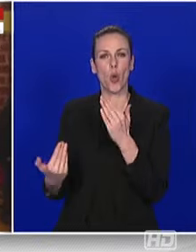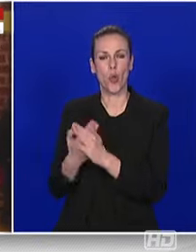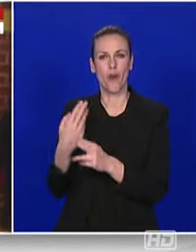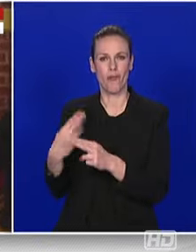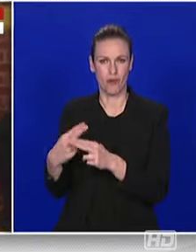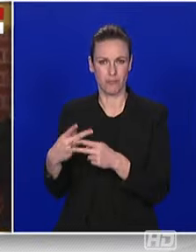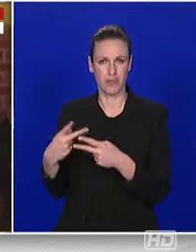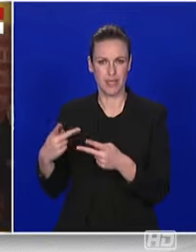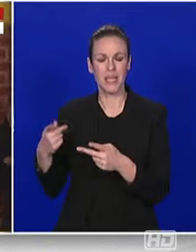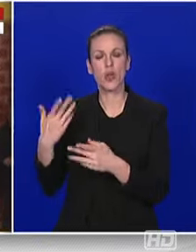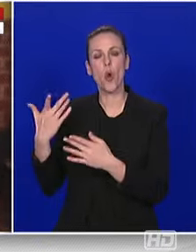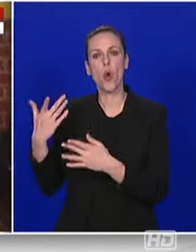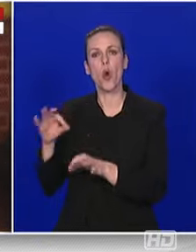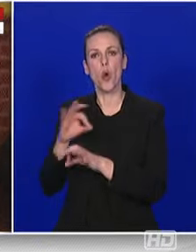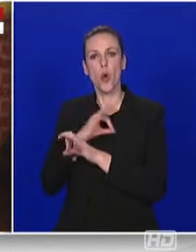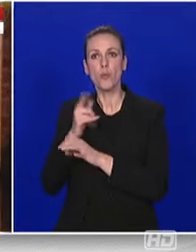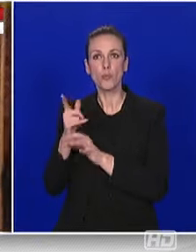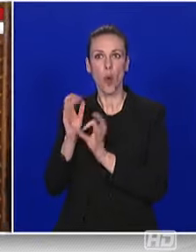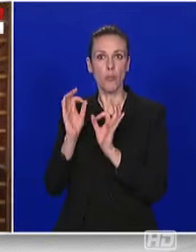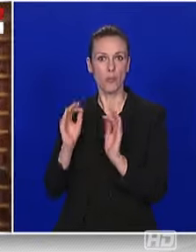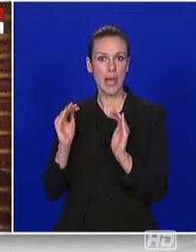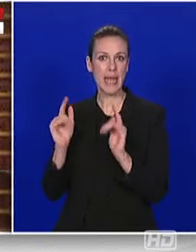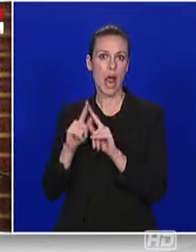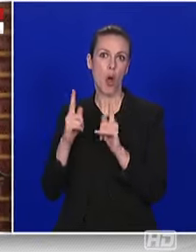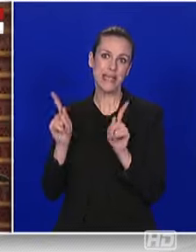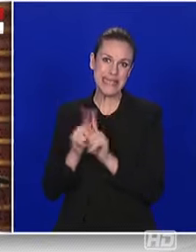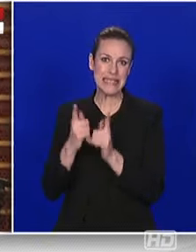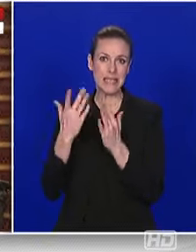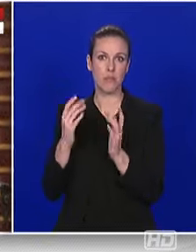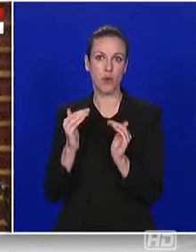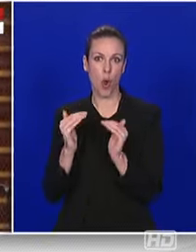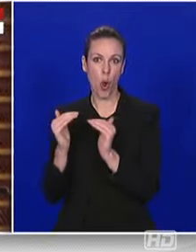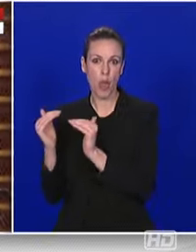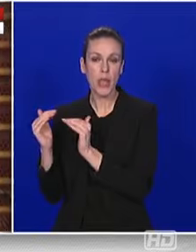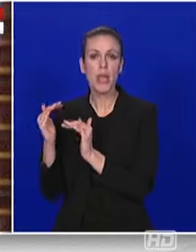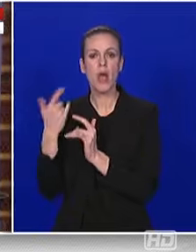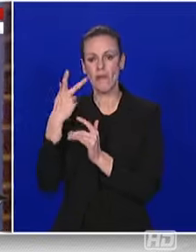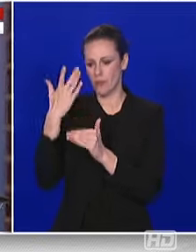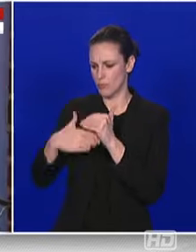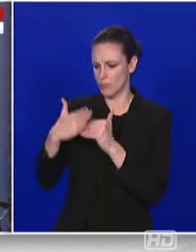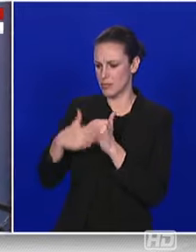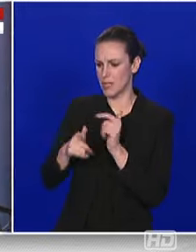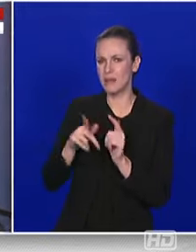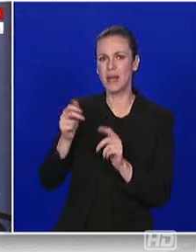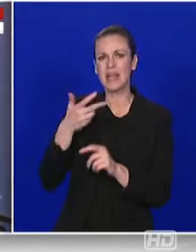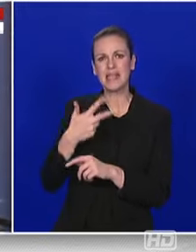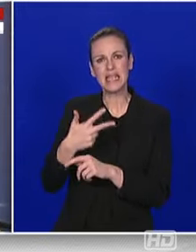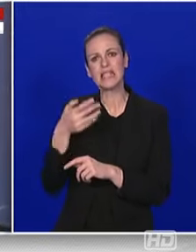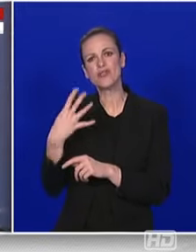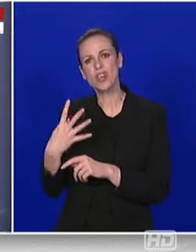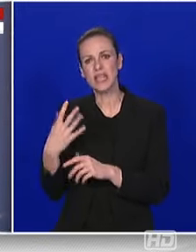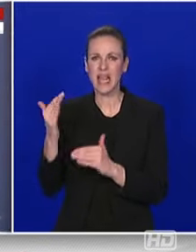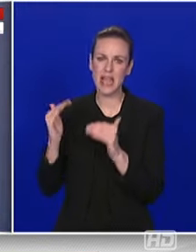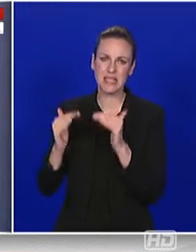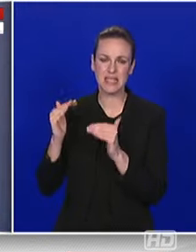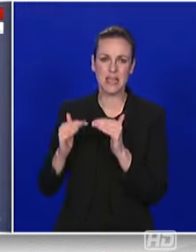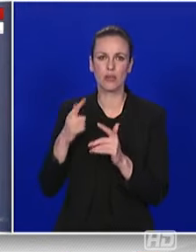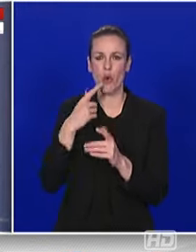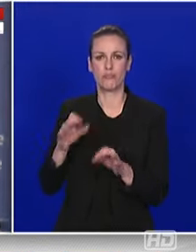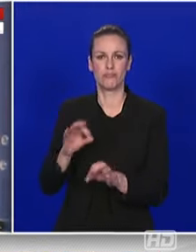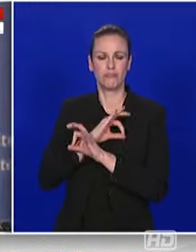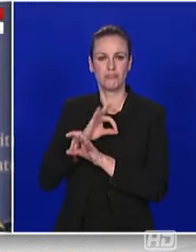i broj umrlih stabilan, ako vidimo situaciju zadnjih dana kada imamo po 30-40